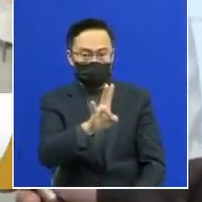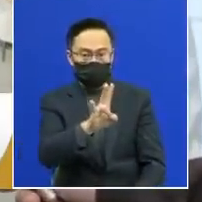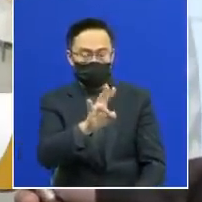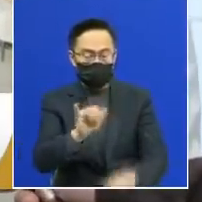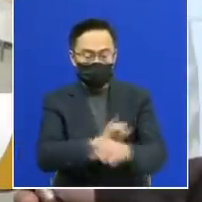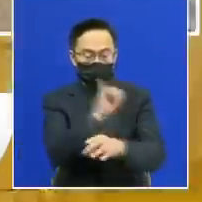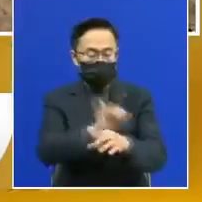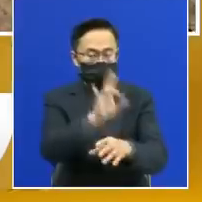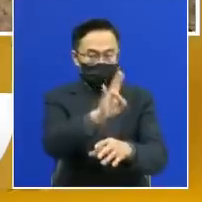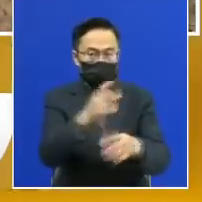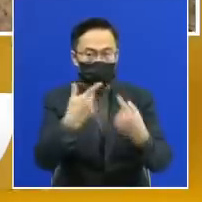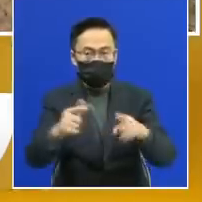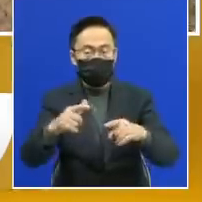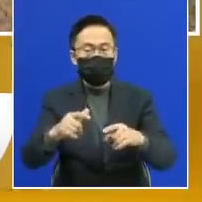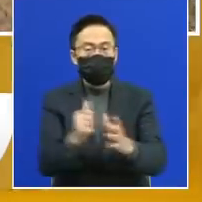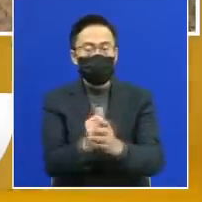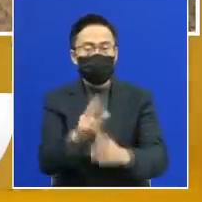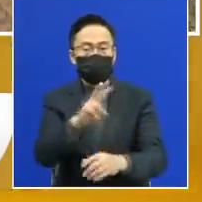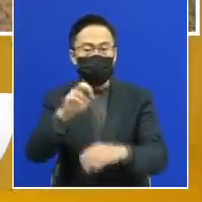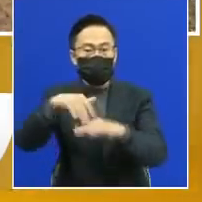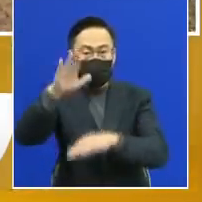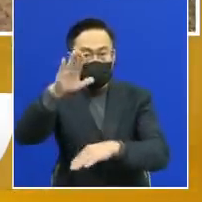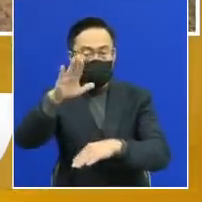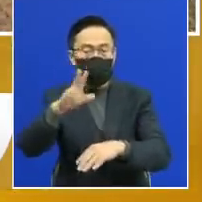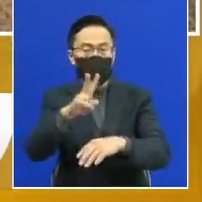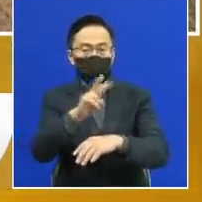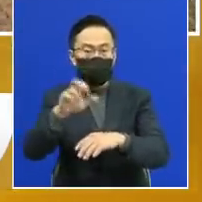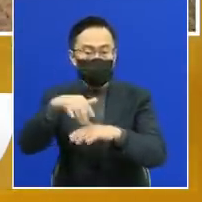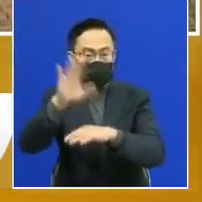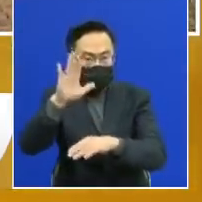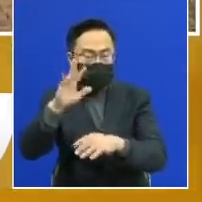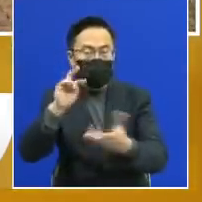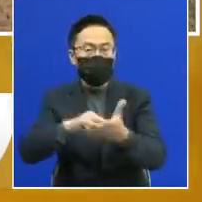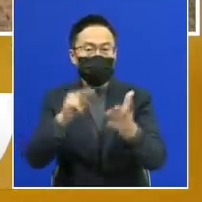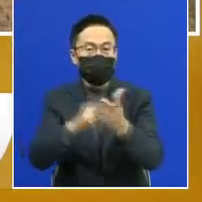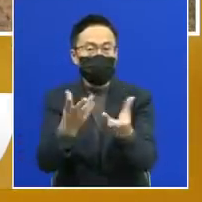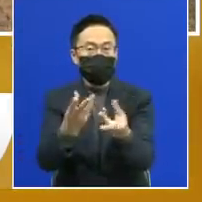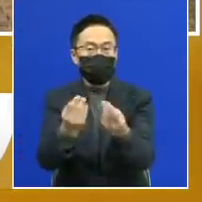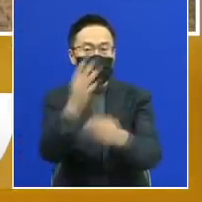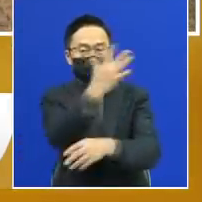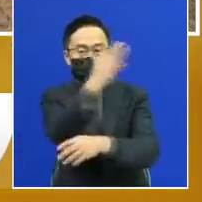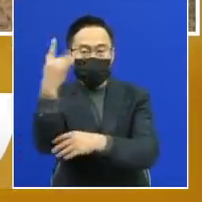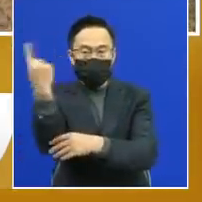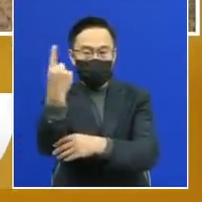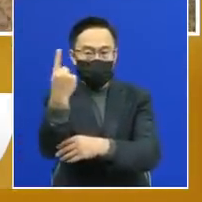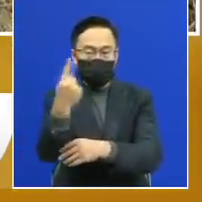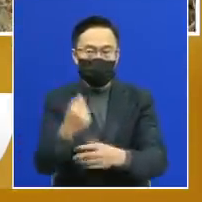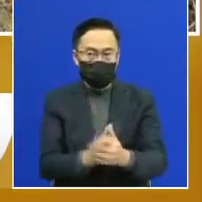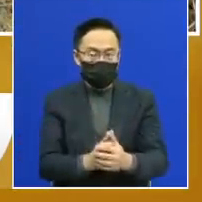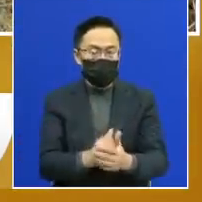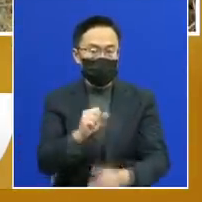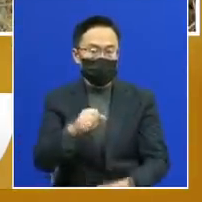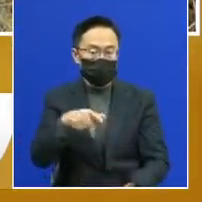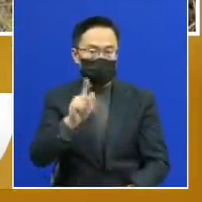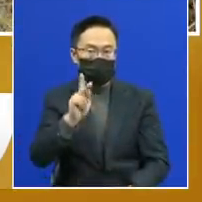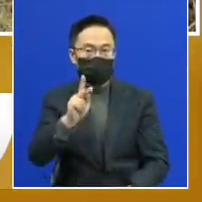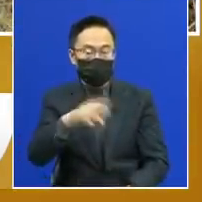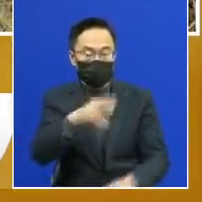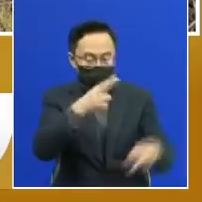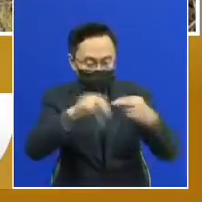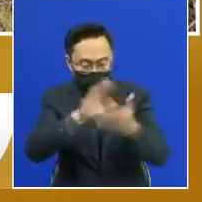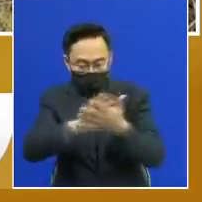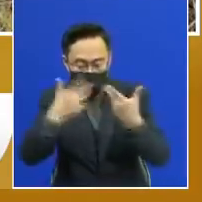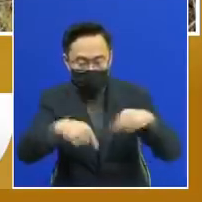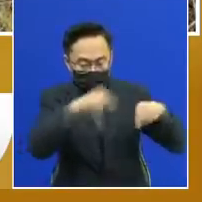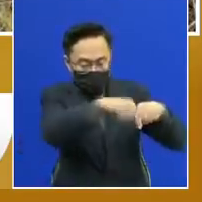พื้นที่ป่าสงวนเนี่ยก็ชี้ชัดว่าถ้าไม่อยู่ในพื้นที่สปก.นอกนั้นต้องเป็นพื้นที่ป่าสงวนทั้งหมดเพราะว่า